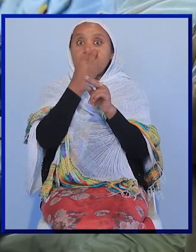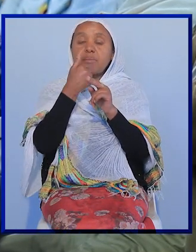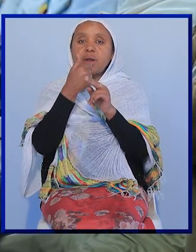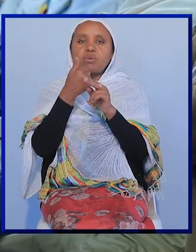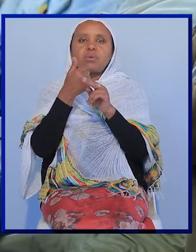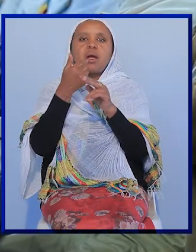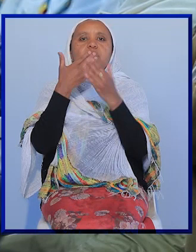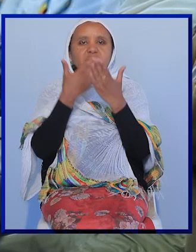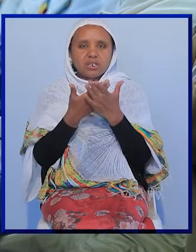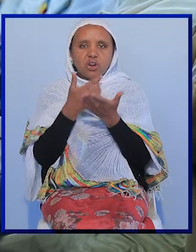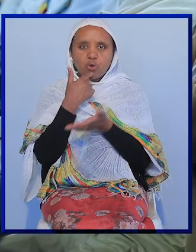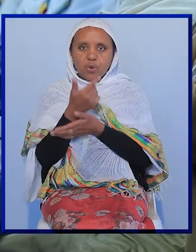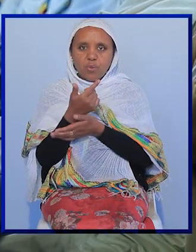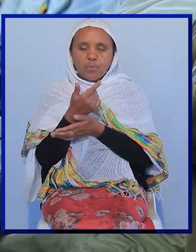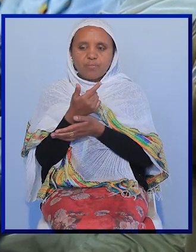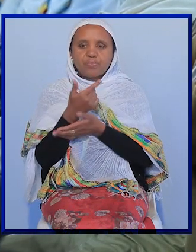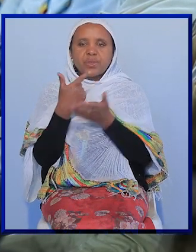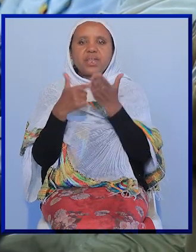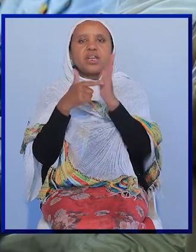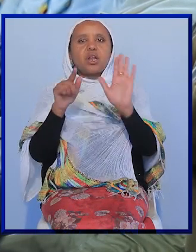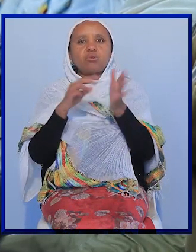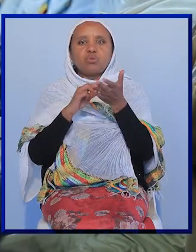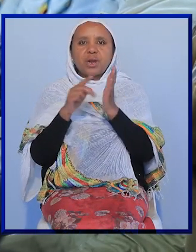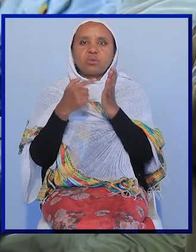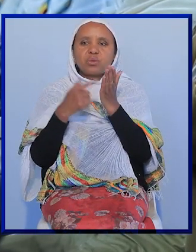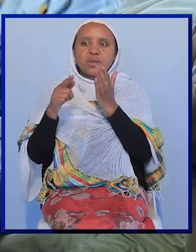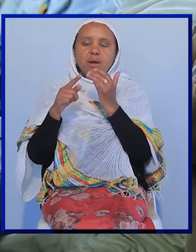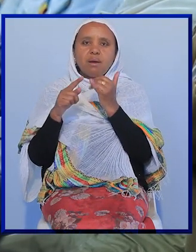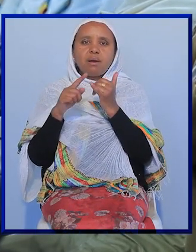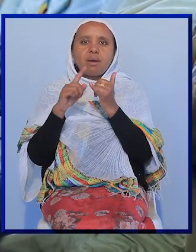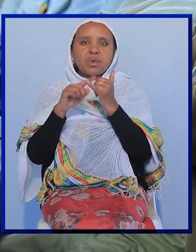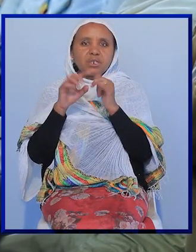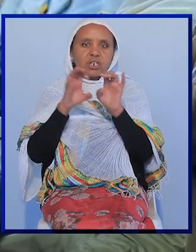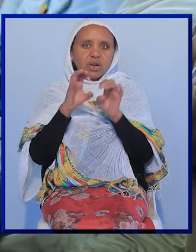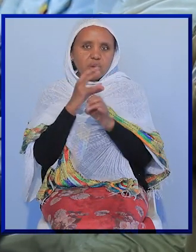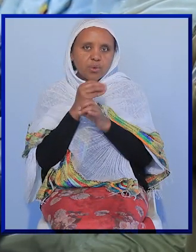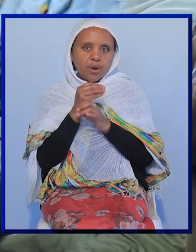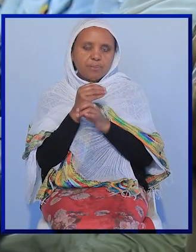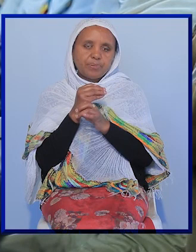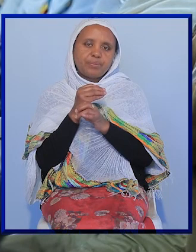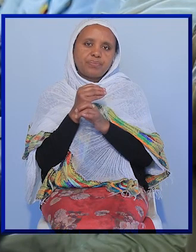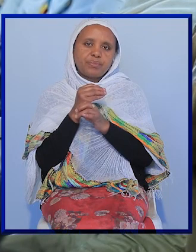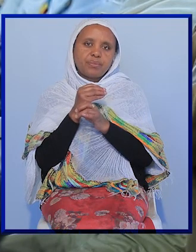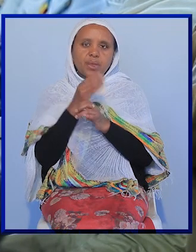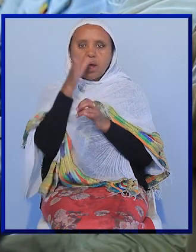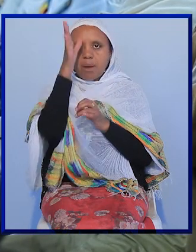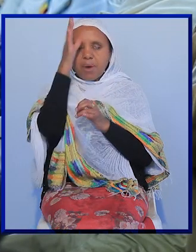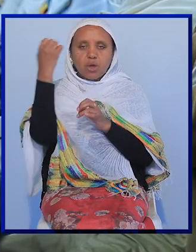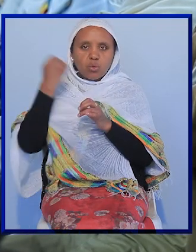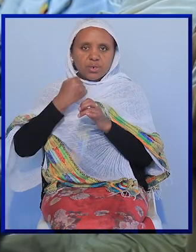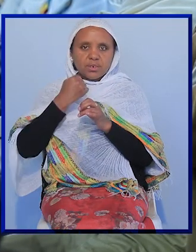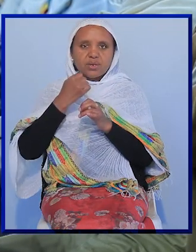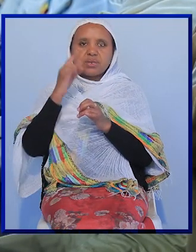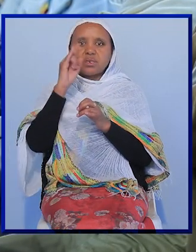አመሰግንሻለሁ ብለው ምኒልክ ገለጹት ማለት ነው። እዚሁ ላይ መጨረሻ እናድርገውና አባ ጊዮርጊስ